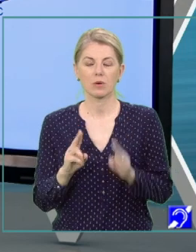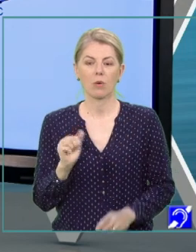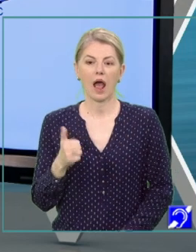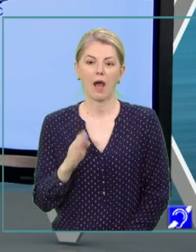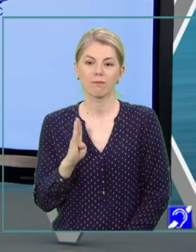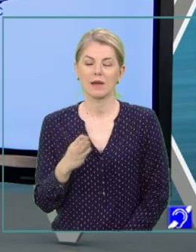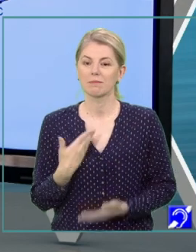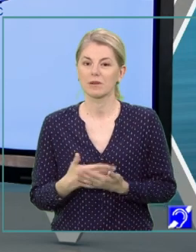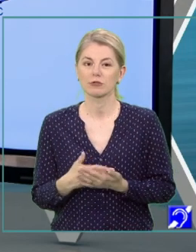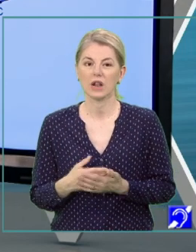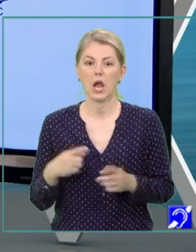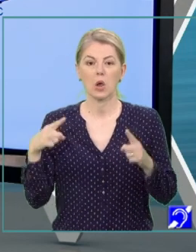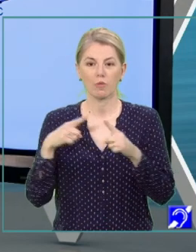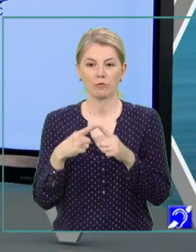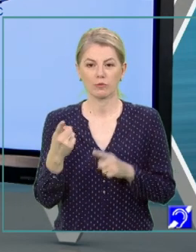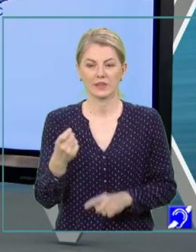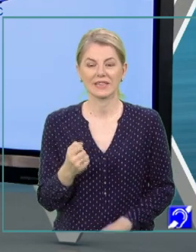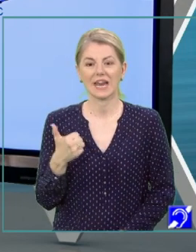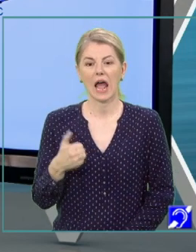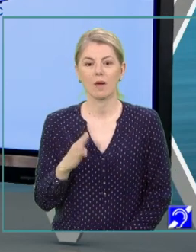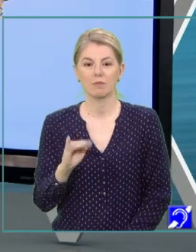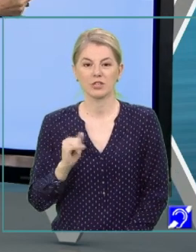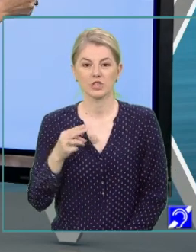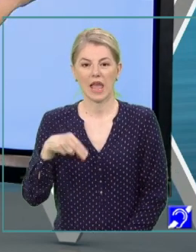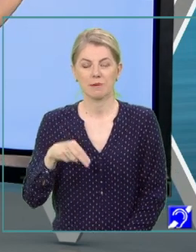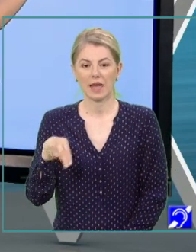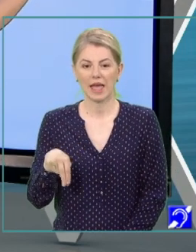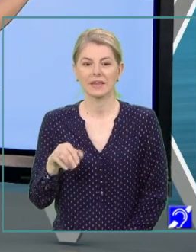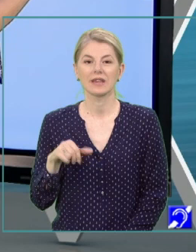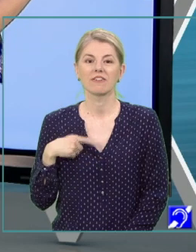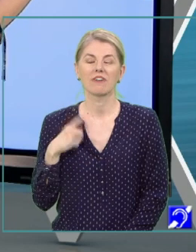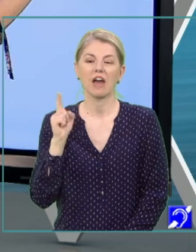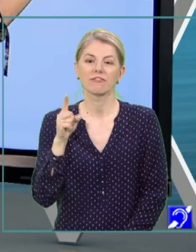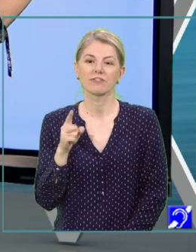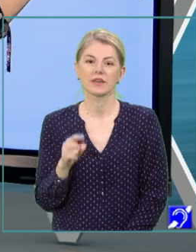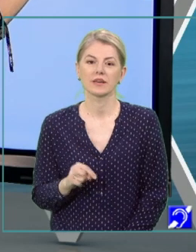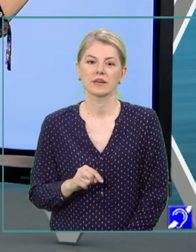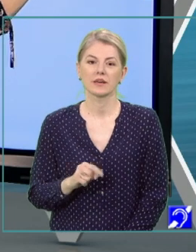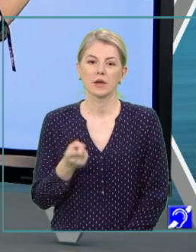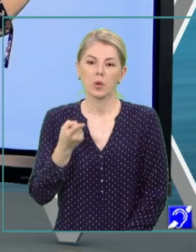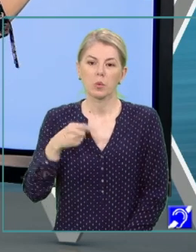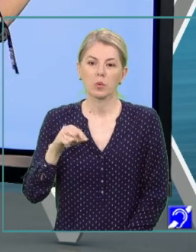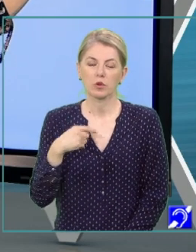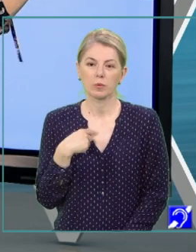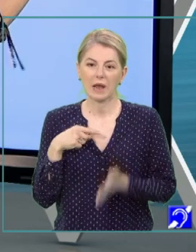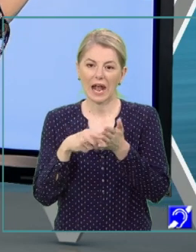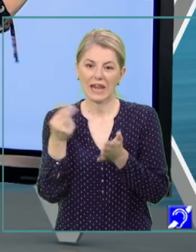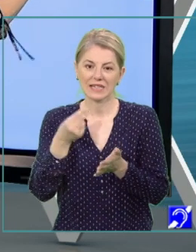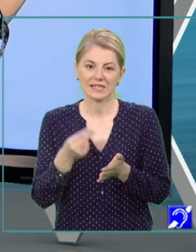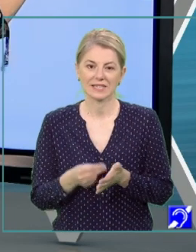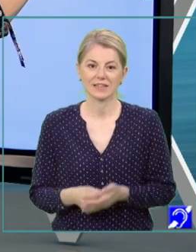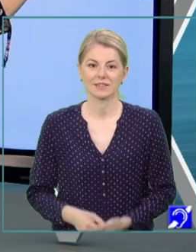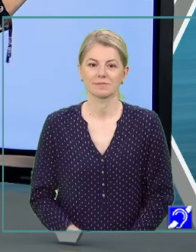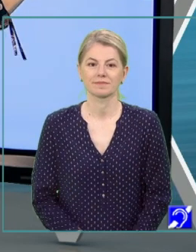AB, pentru că unghiul dintre AB și MN va fi acest unghi, dragii mei,